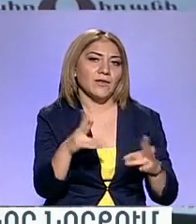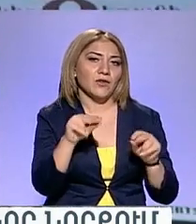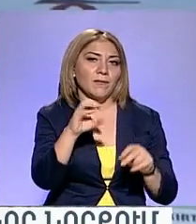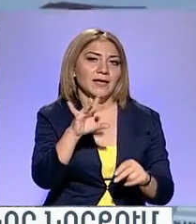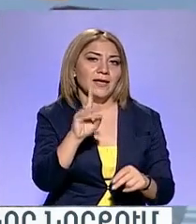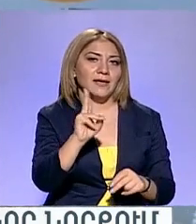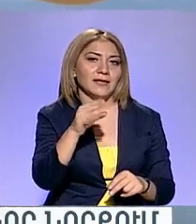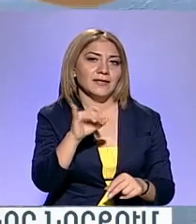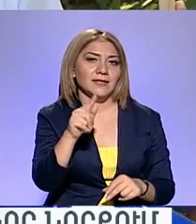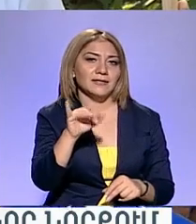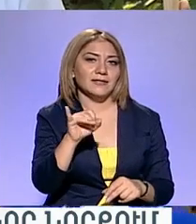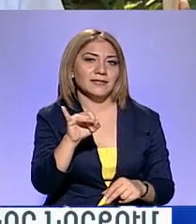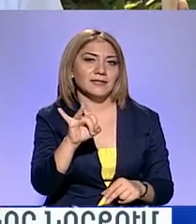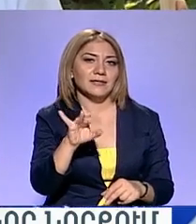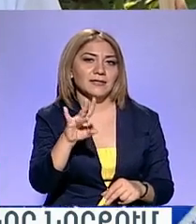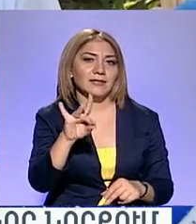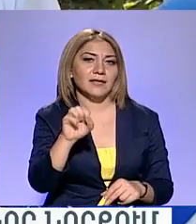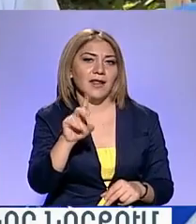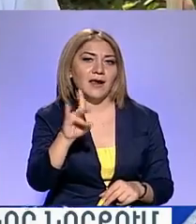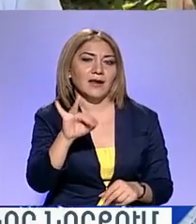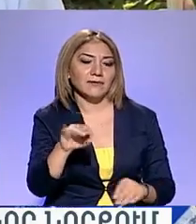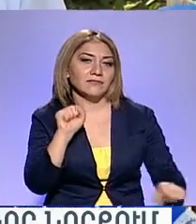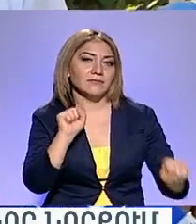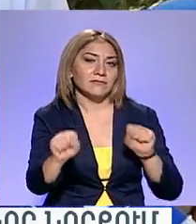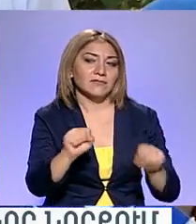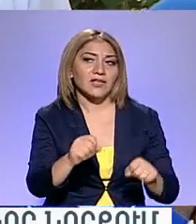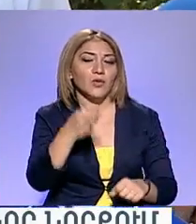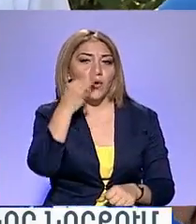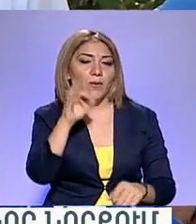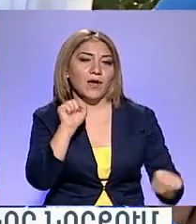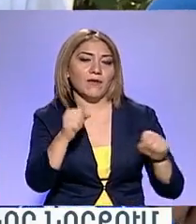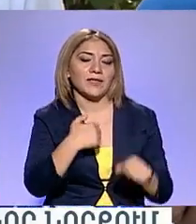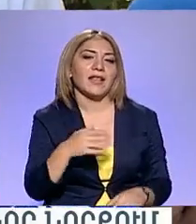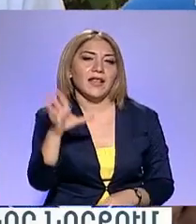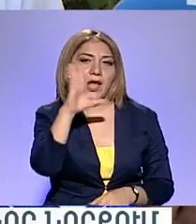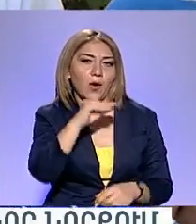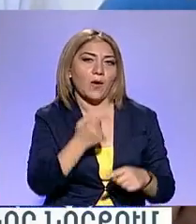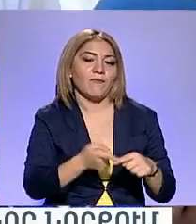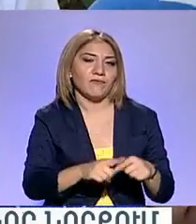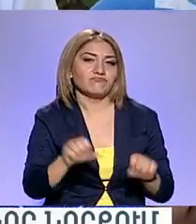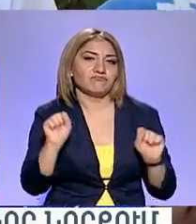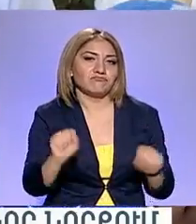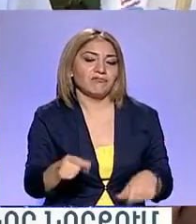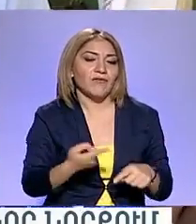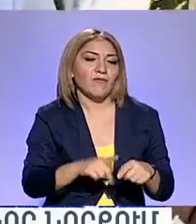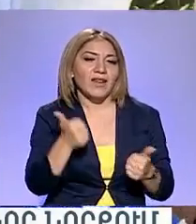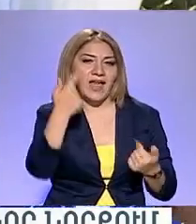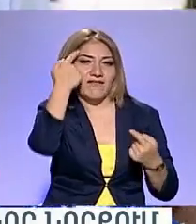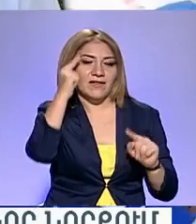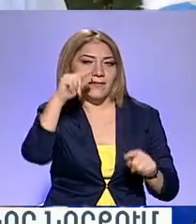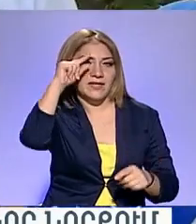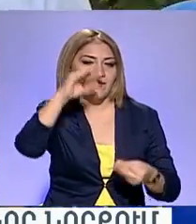Ծիրանիի ավական ու թեկնածուն։ Այդ հմուտ կառավարումը ես կարող եմ իրականացնել, քանի որ քաջ տեղյակ եմ